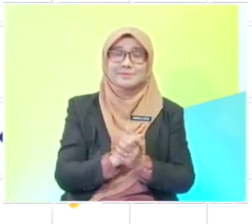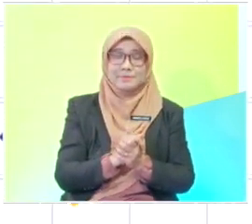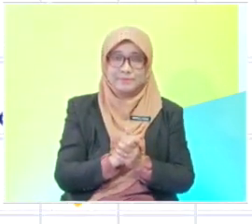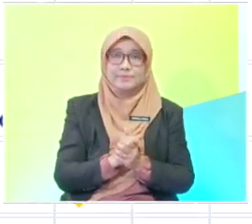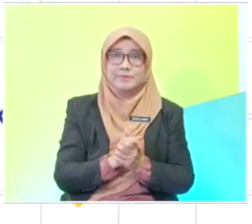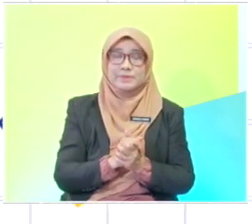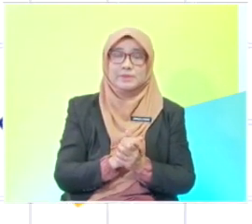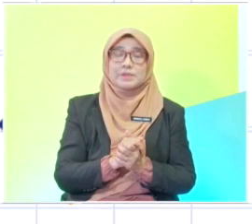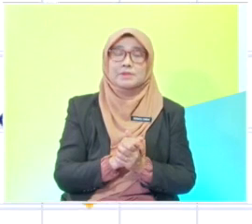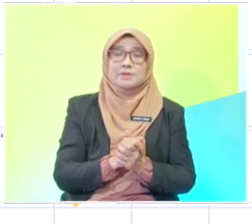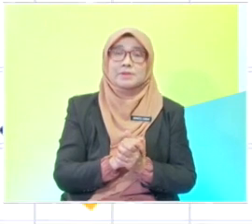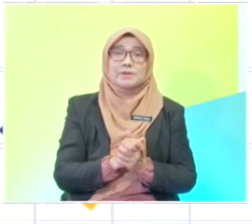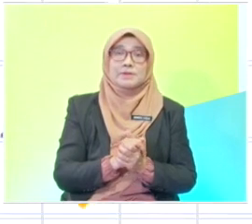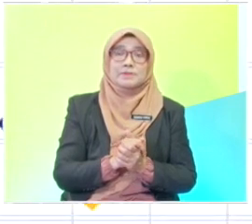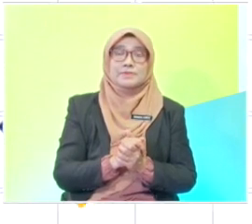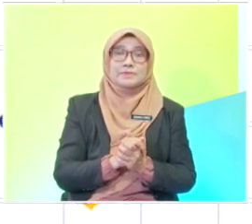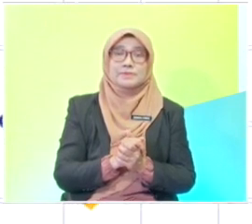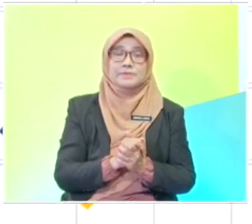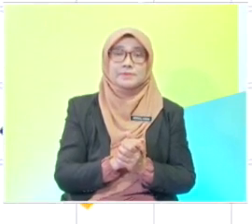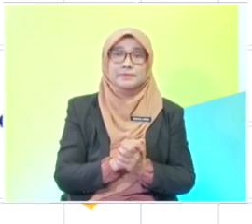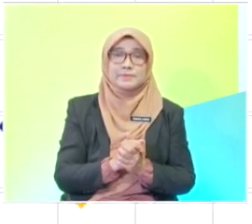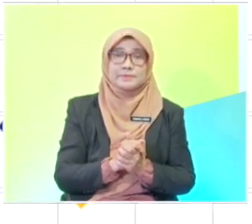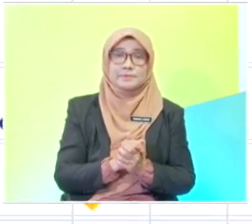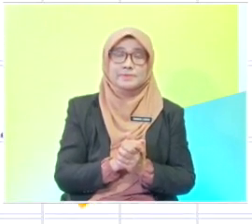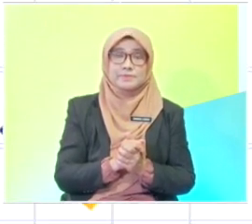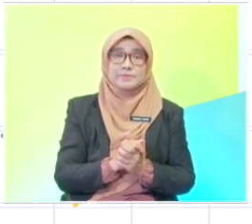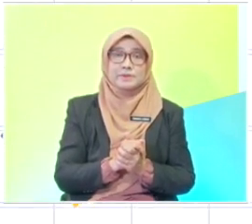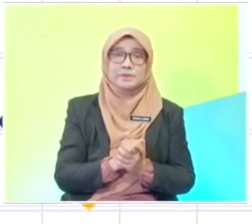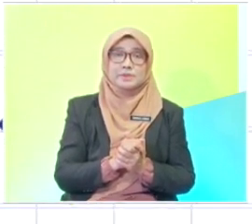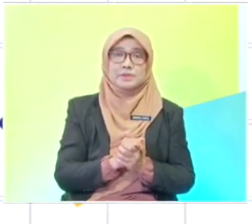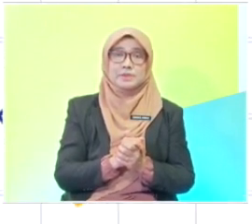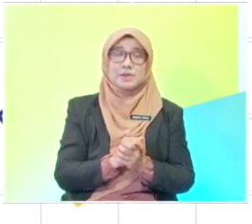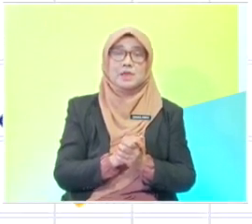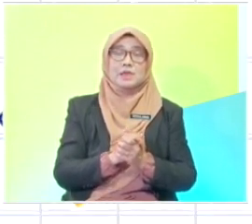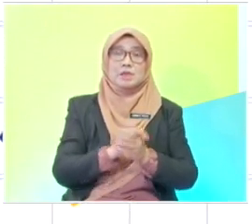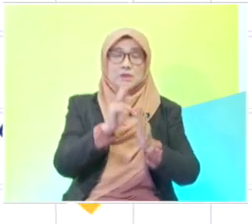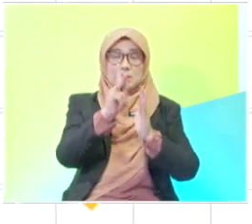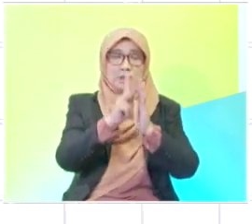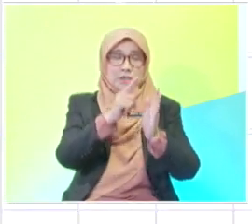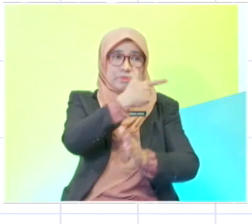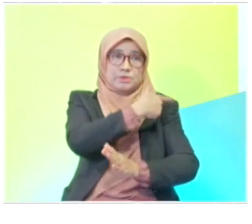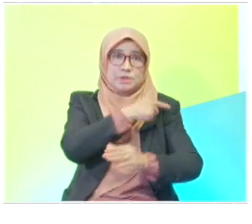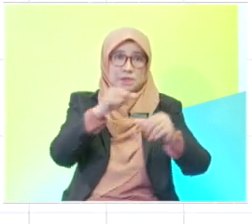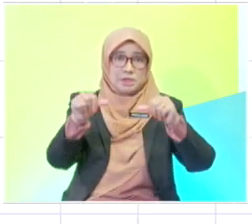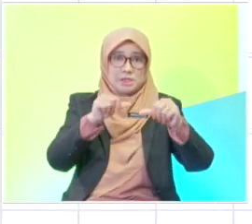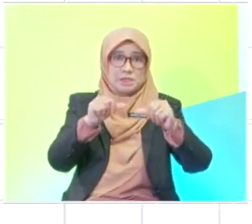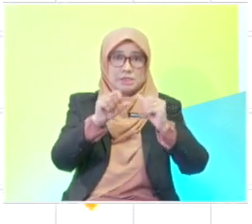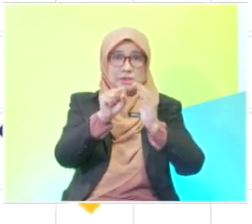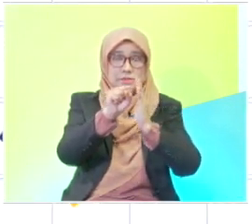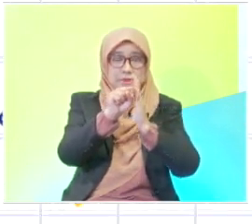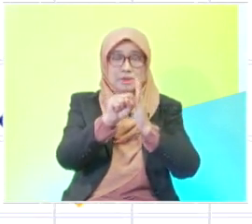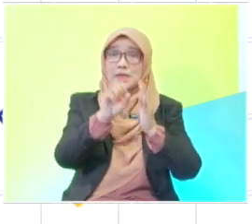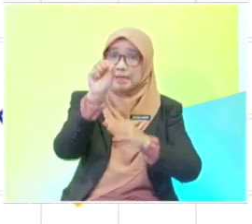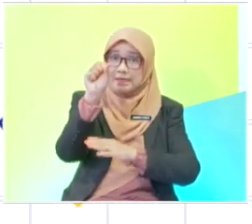Cabaran seterusnya. Apa jadi? Kalau kita ada keimunan aktif semula jadi, Maka jika kita lawan guna